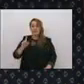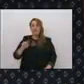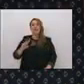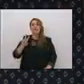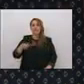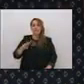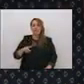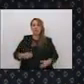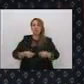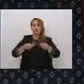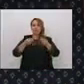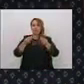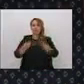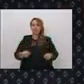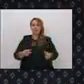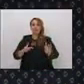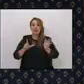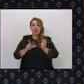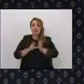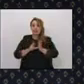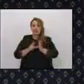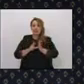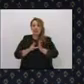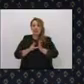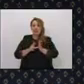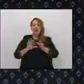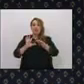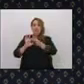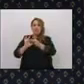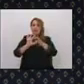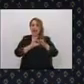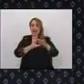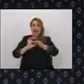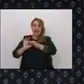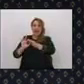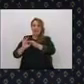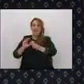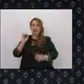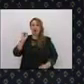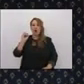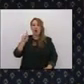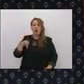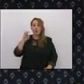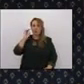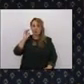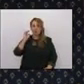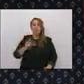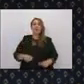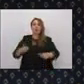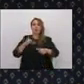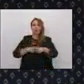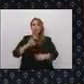عملية التنازل التي ترتكز أساسا على عمل مشترك بين دواوين الترقية والتسيير العقاري ومصالح أملاك